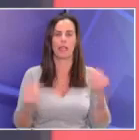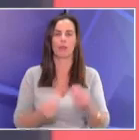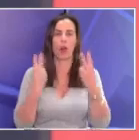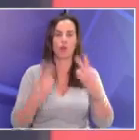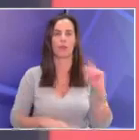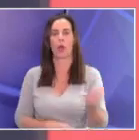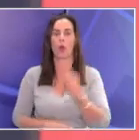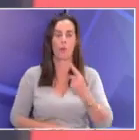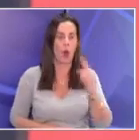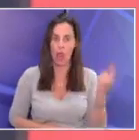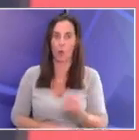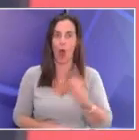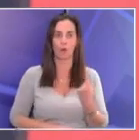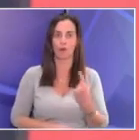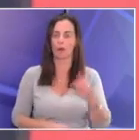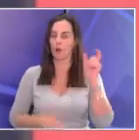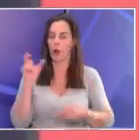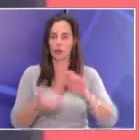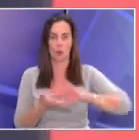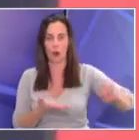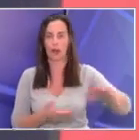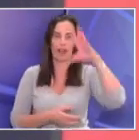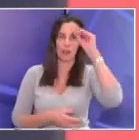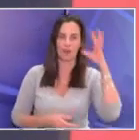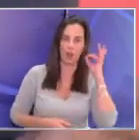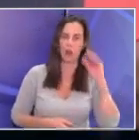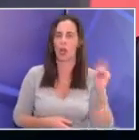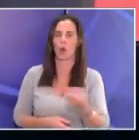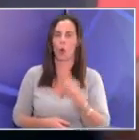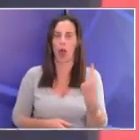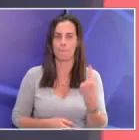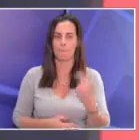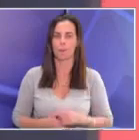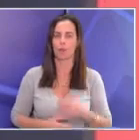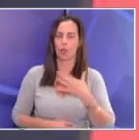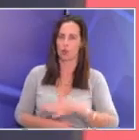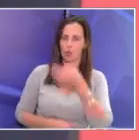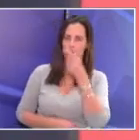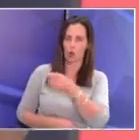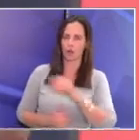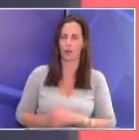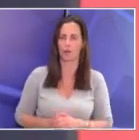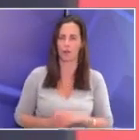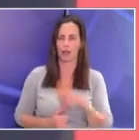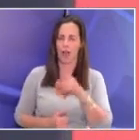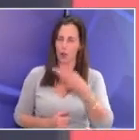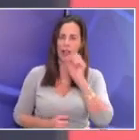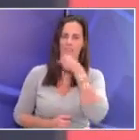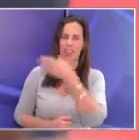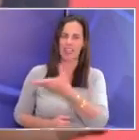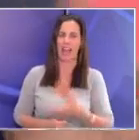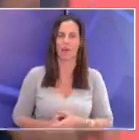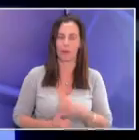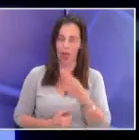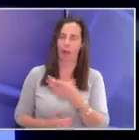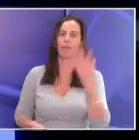נכס לכולנו, לכולנו. לאוכלוסיות מודרות, לגברים ונשים, לכולם. אני רוצה לשאול אותך, טלי, תראי, את קצת יותר ותיקה במשחק. כן.